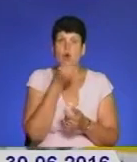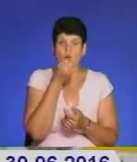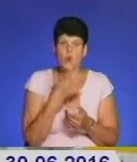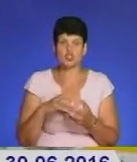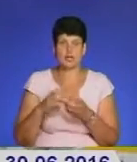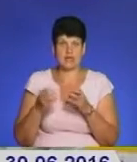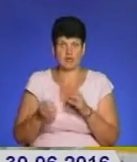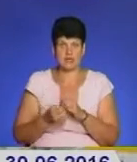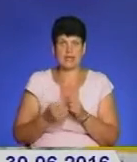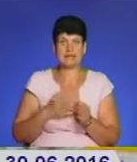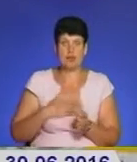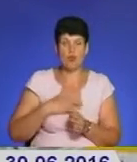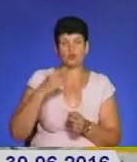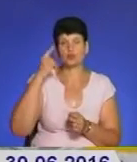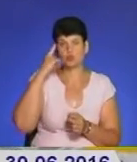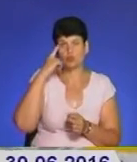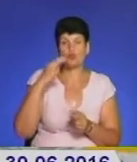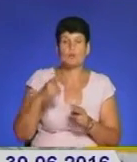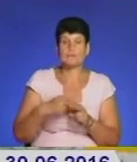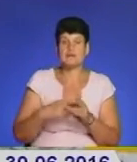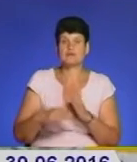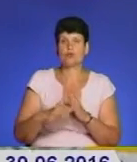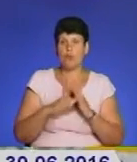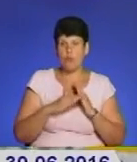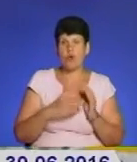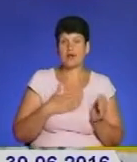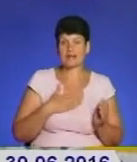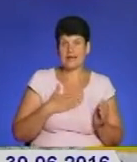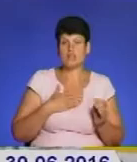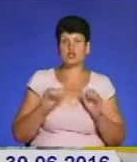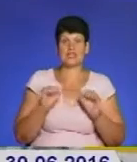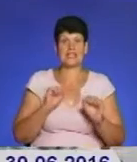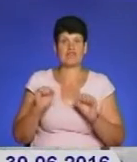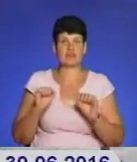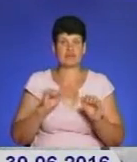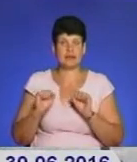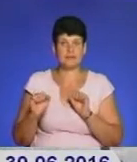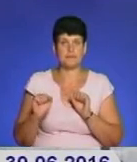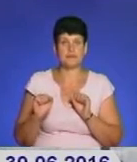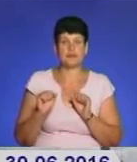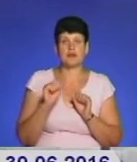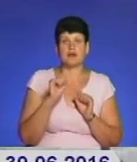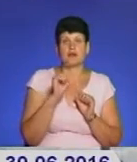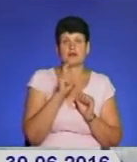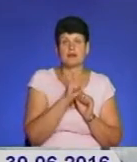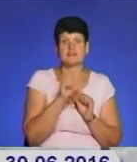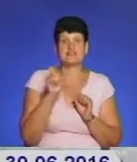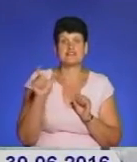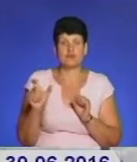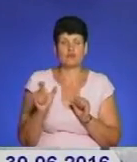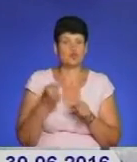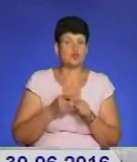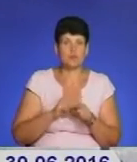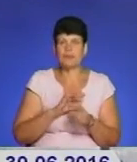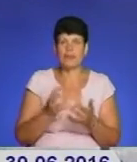і, мою думку, без допомоги нашого керівника Макара Гриостаховича цього би не вийшло.